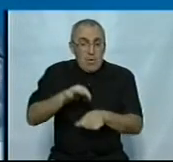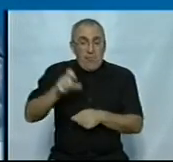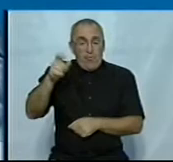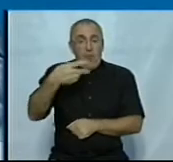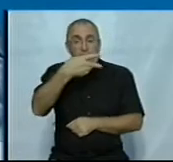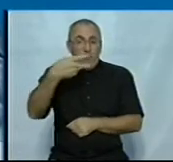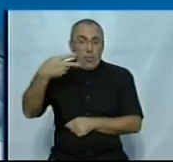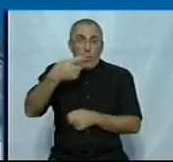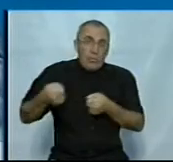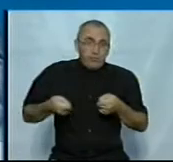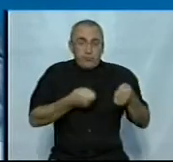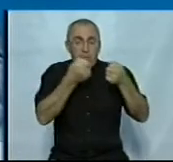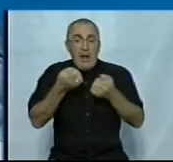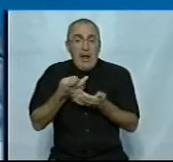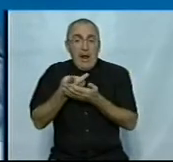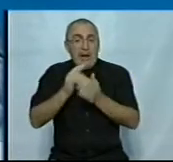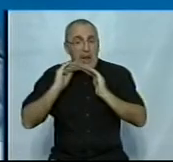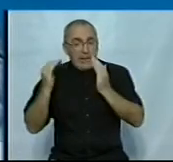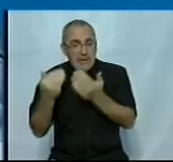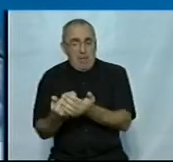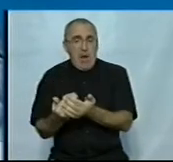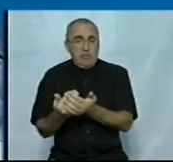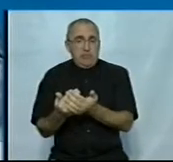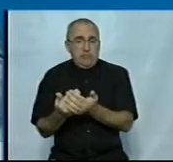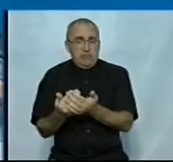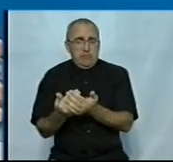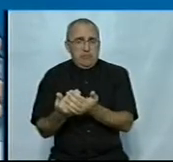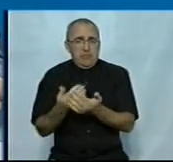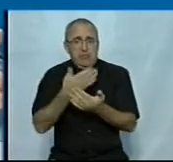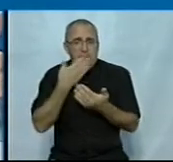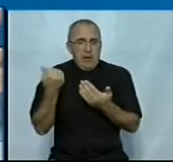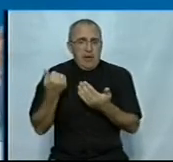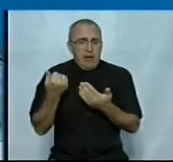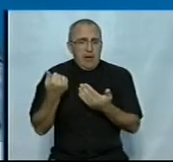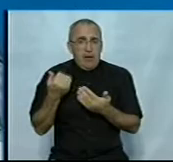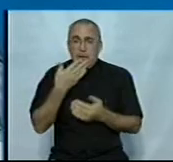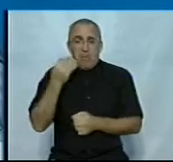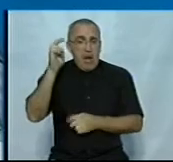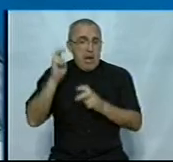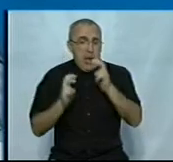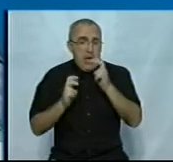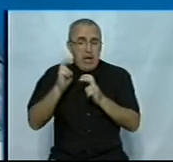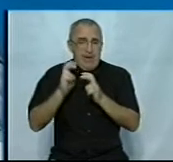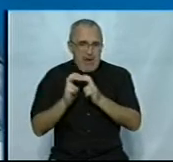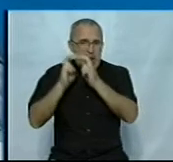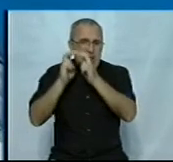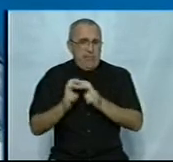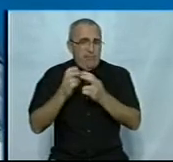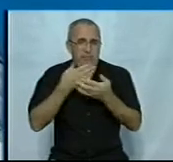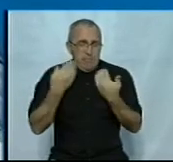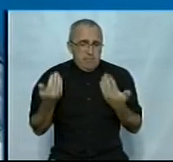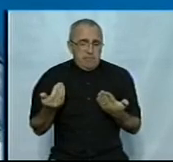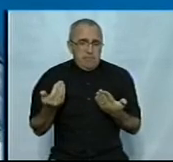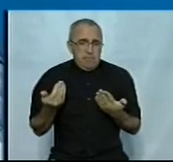другий поверх в реанімацію, да? Що немає лифтів, да? Це приміщення, про яке